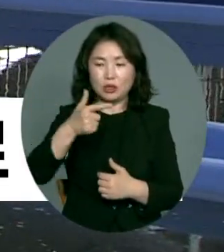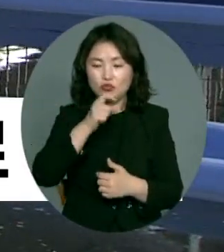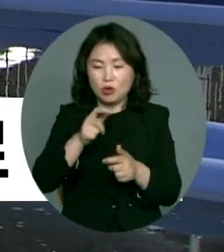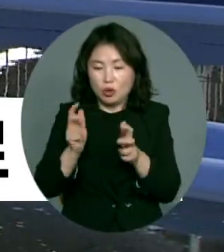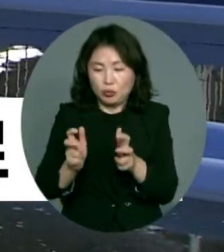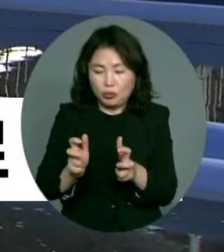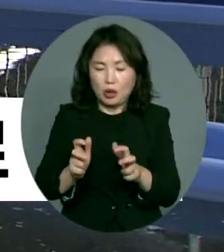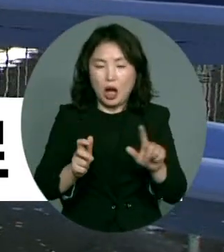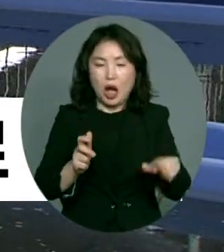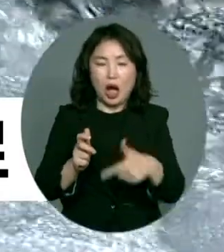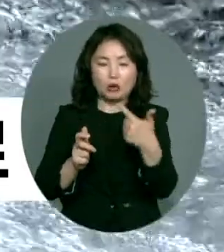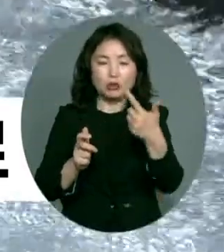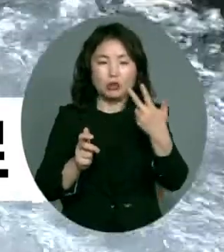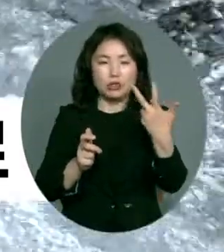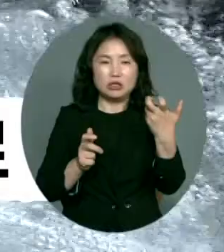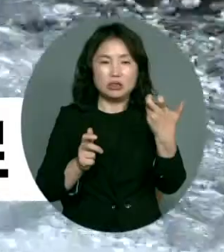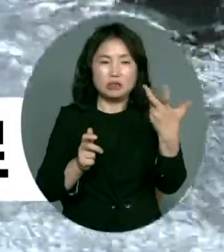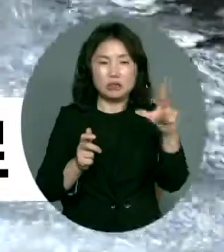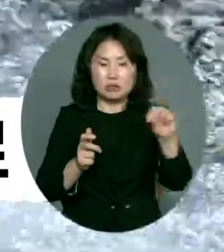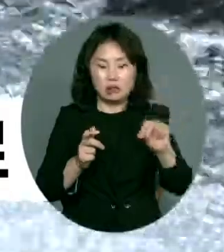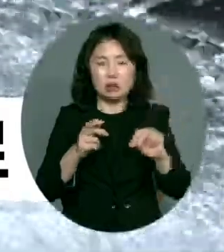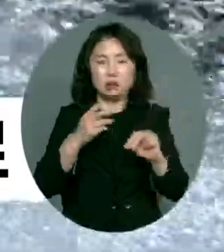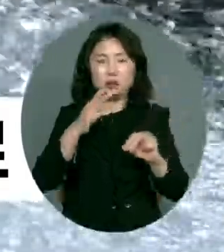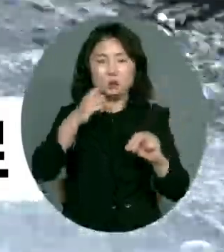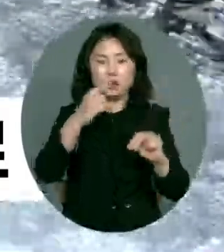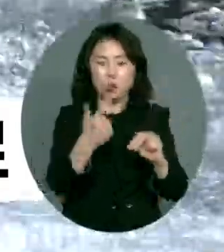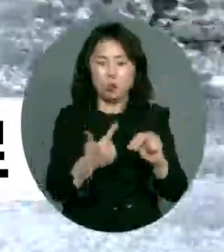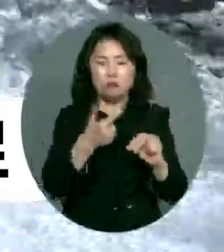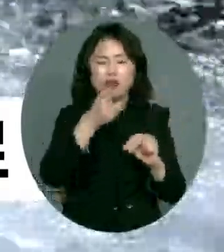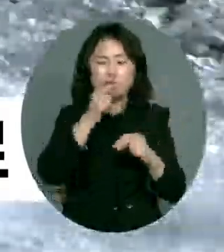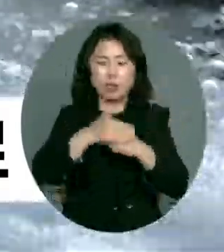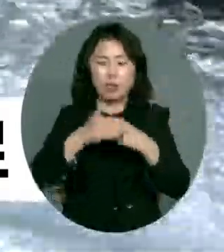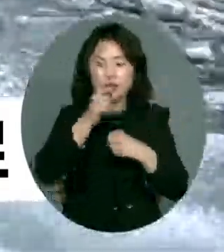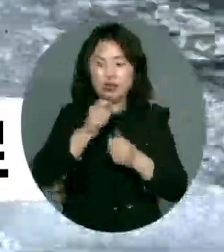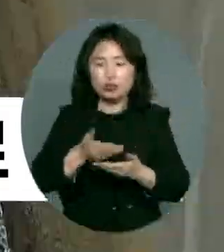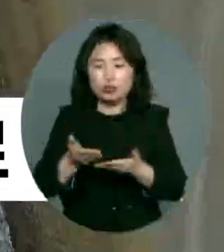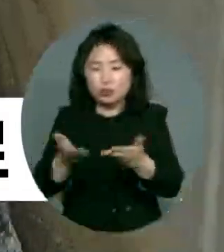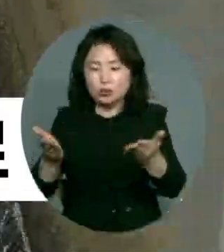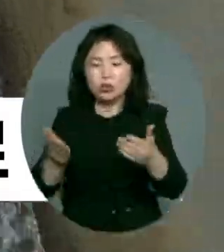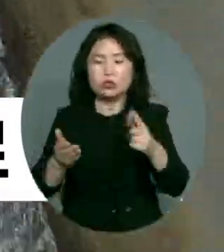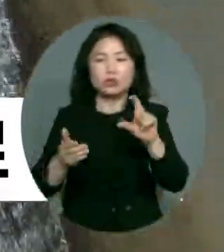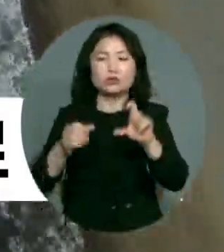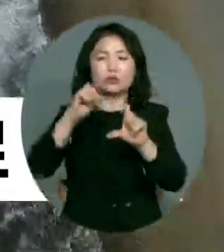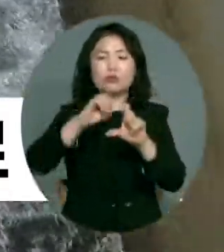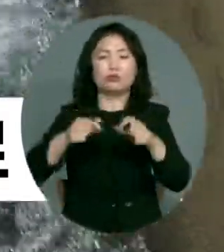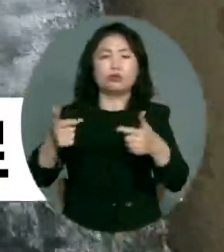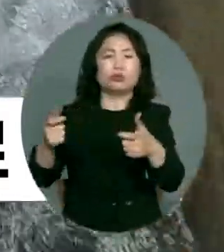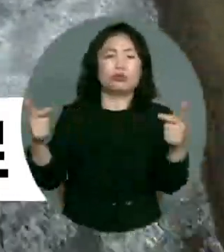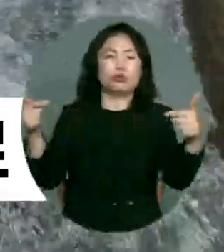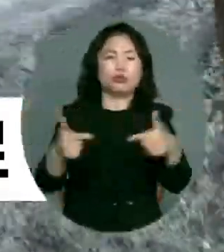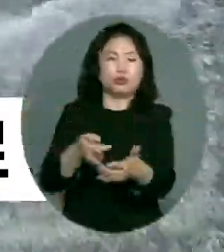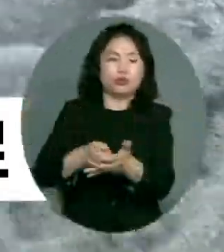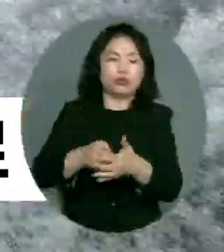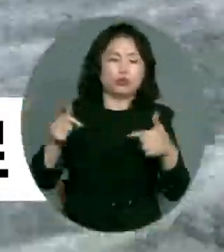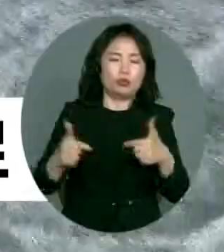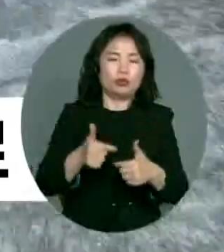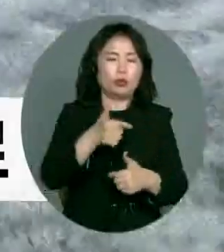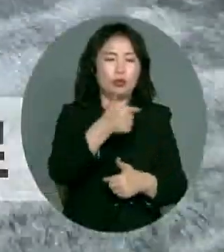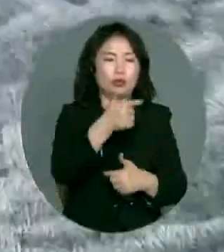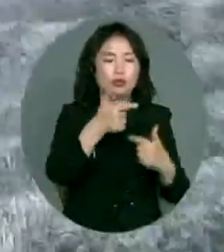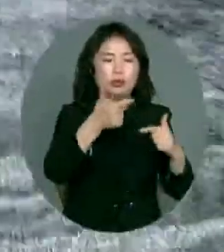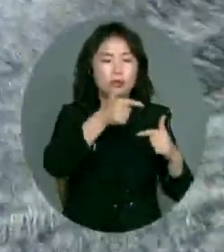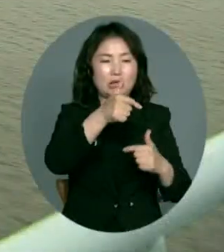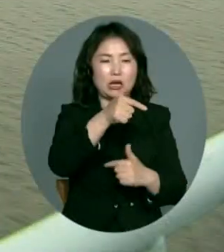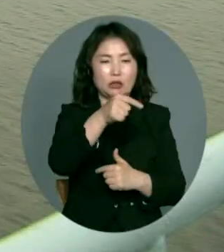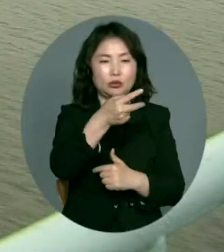하루 27만 톤씩 대구로 공급하던 생활 용수를 15%가량 줄이고 낙동강 물로 대체하기로